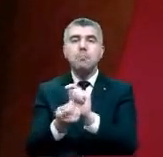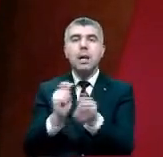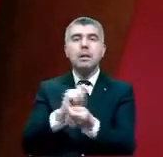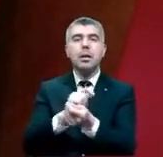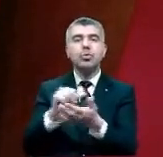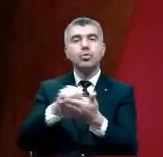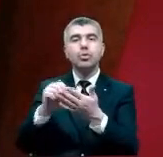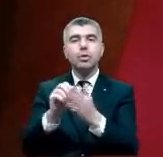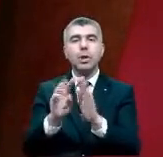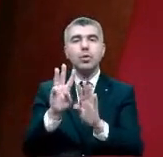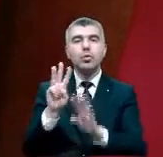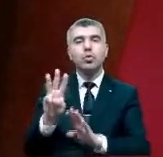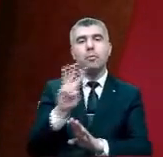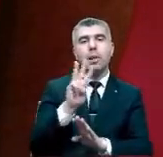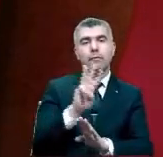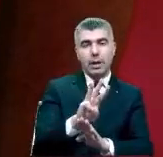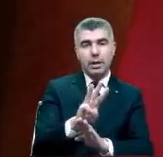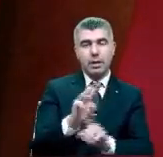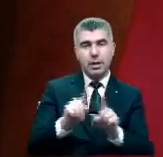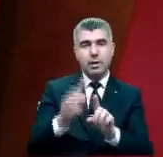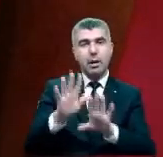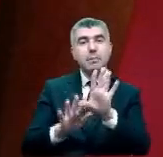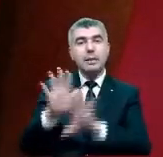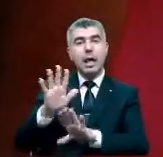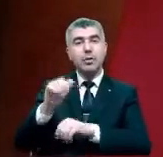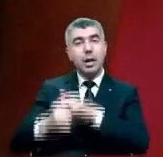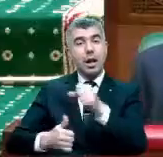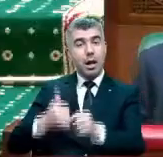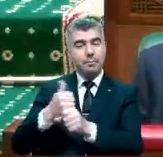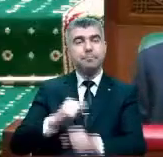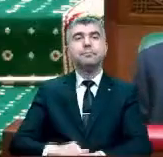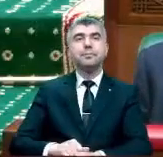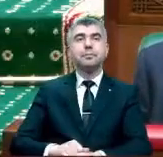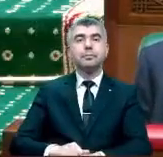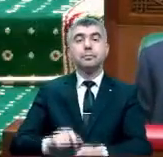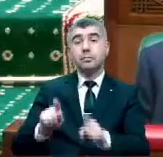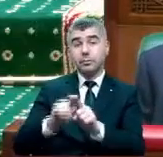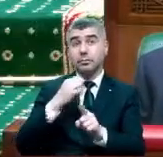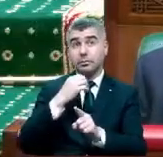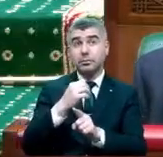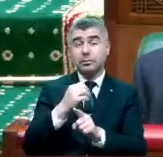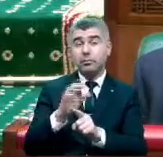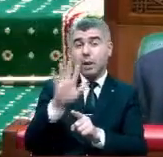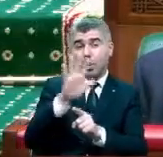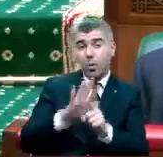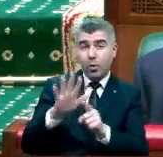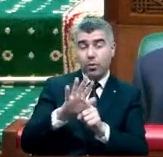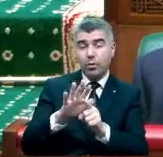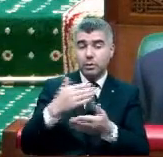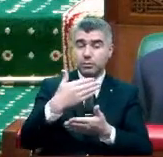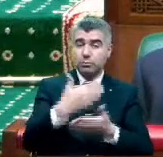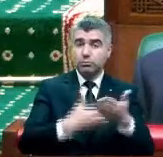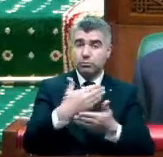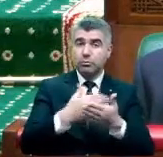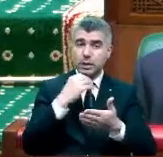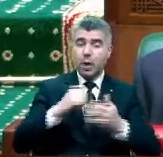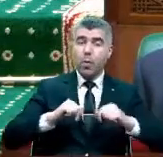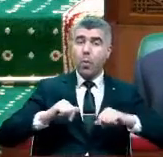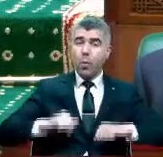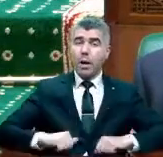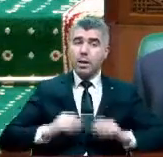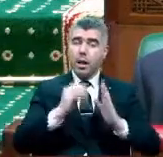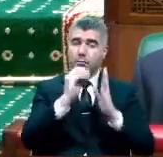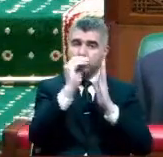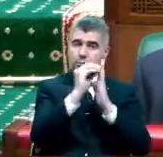المركبات ديال النقل الطرقي اللي تتجاوز عمرها 15 سنه. وتجاوبا مع ملتمس مهني القطاع، أدرجت الوزارة هذه